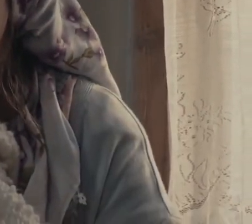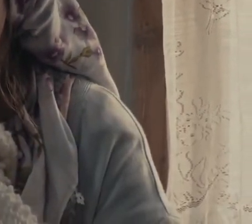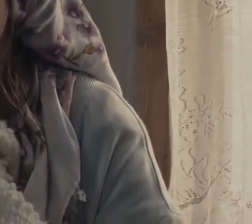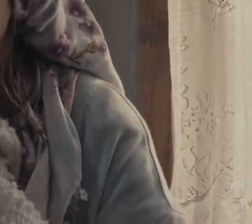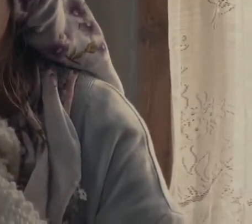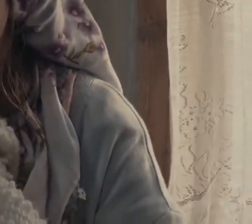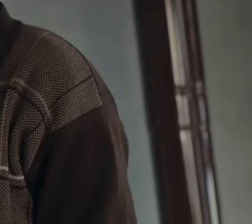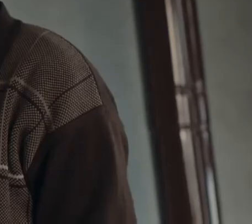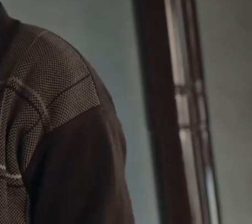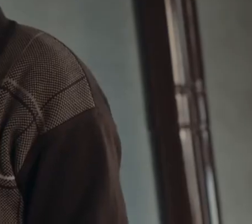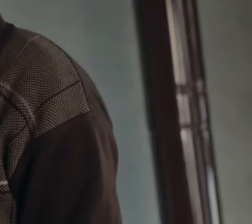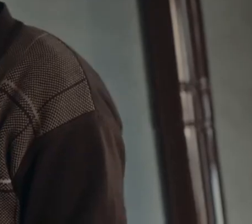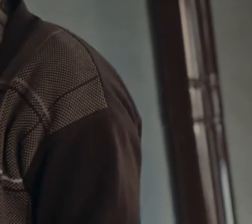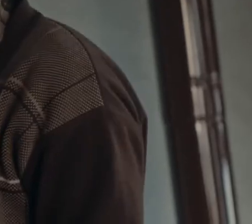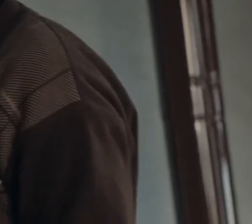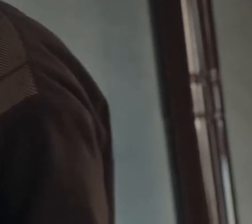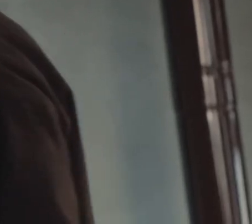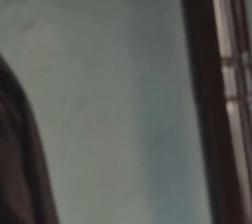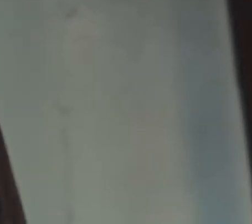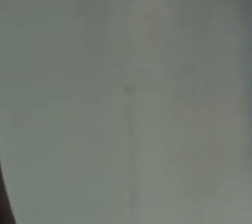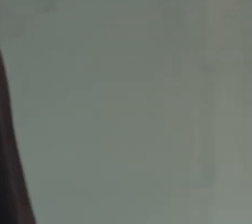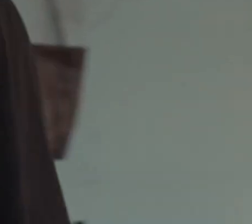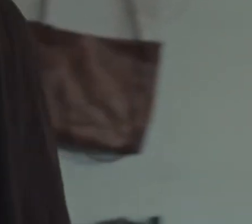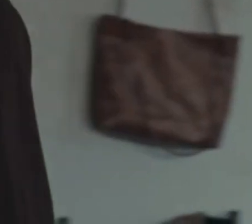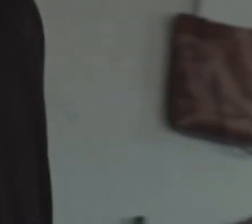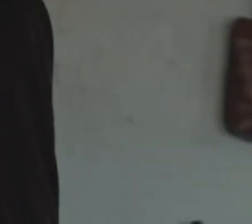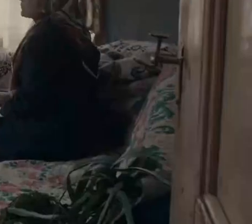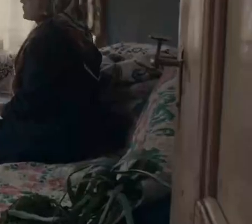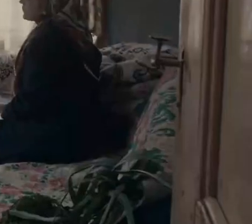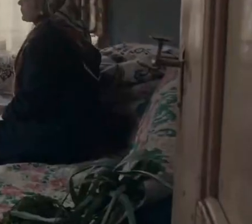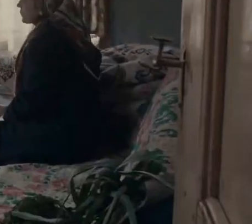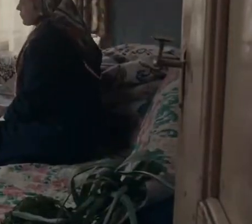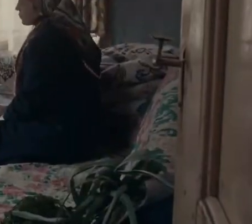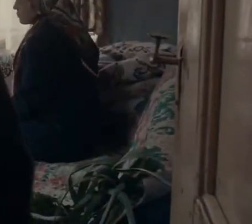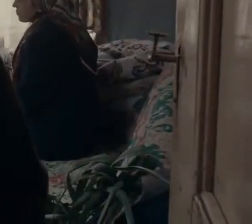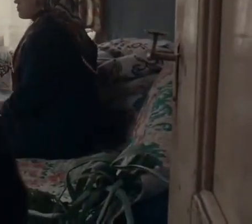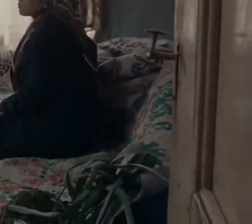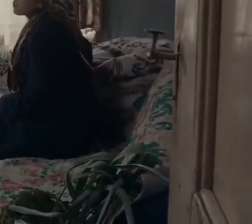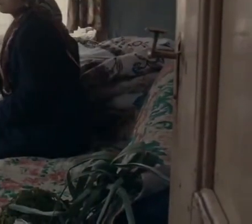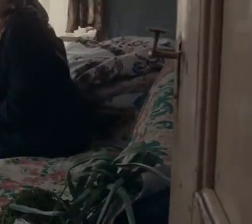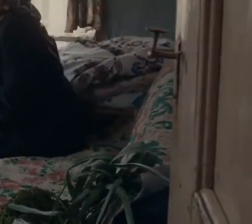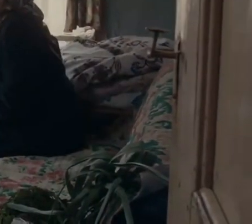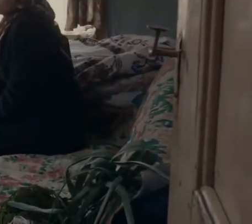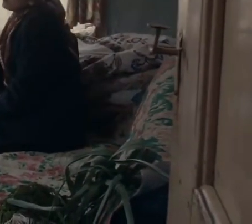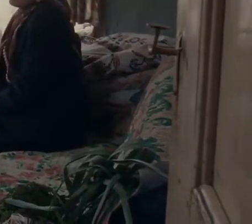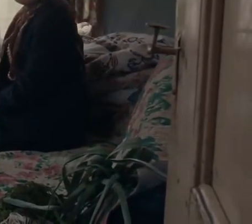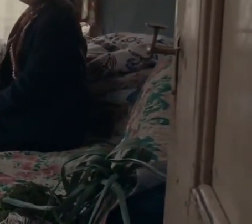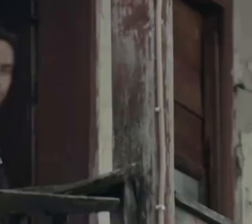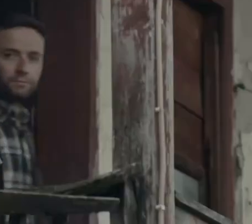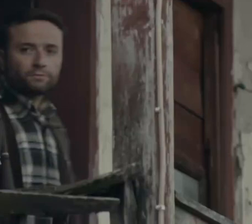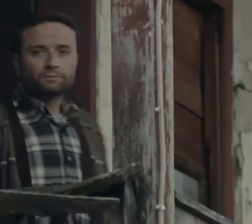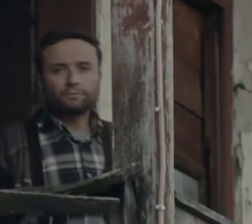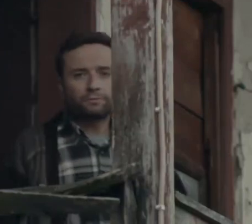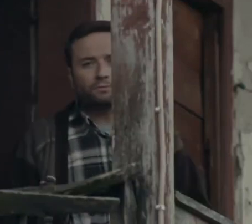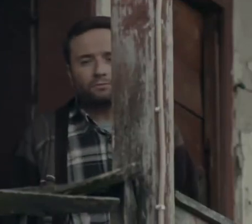bebeğine. Duvarda bir musaf kılıfı asılı. Faik başını eğdi, çıkıyor. Asiye ayağa kalktı. Battaniyeye sarılı bebeği